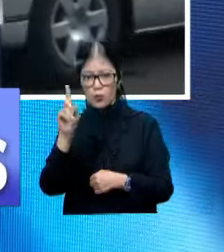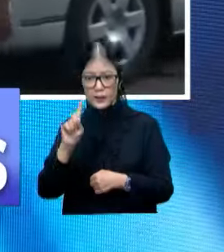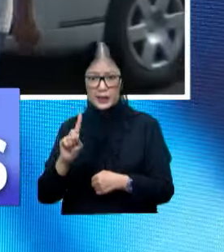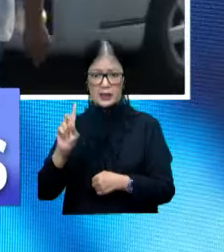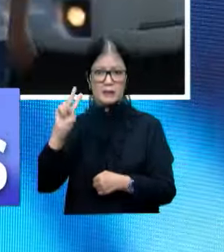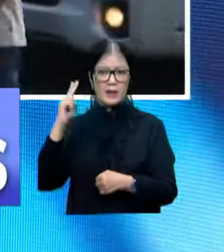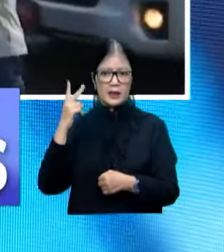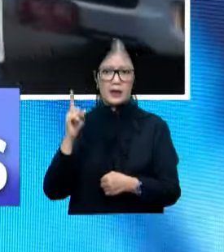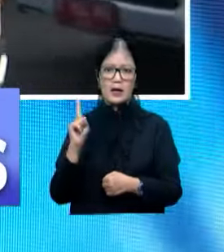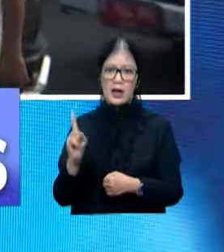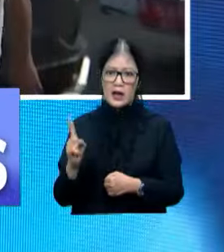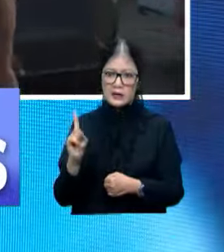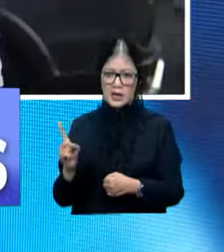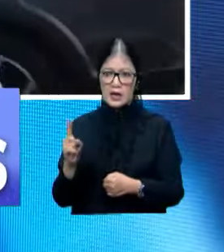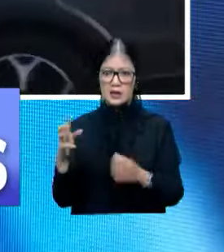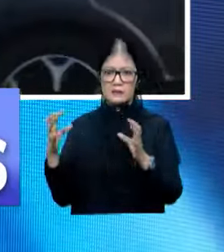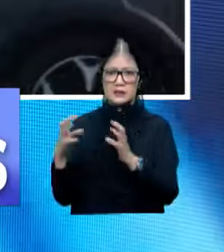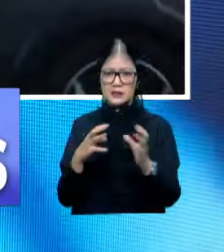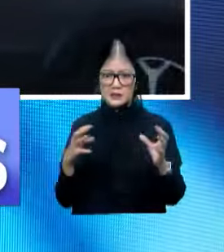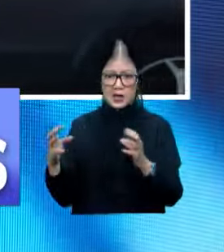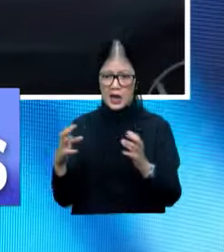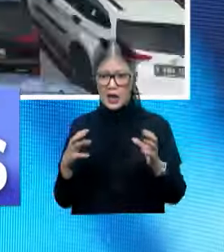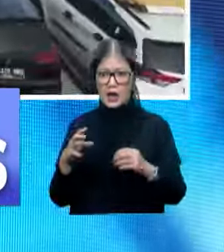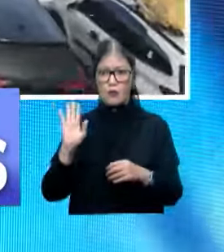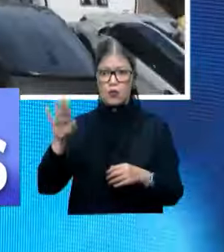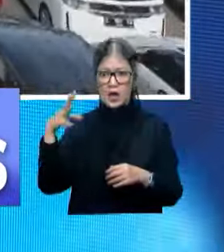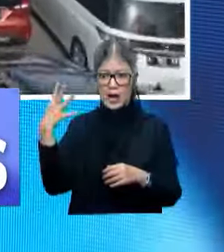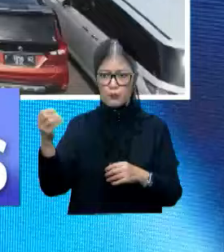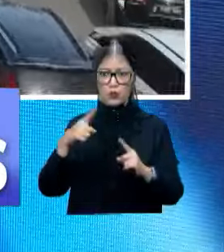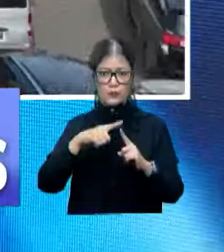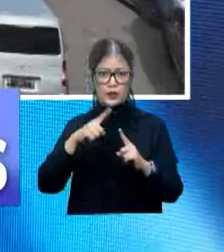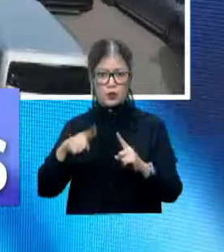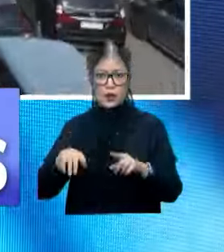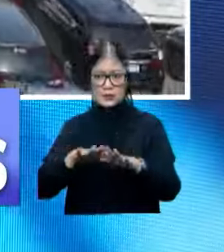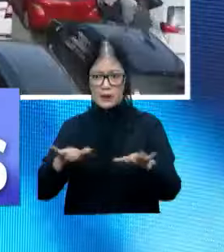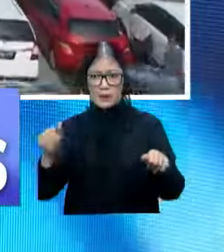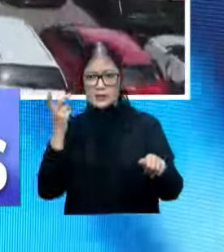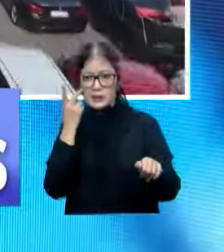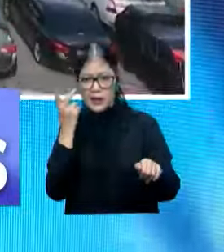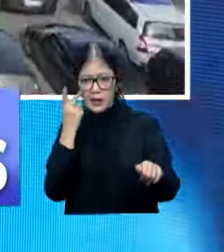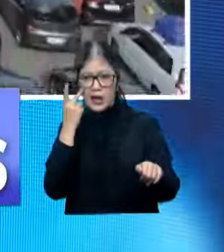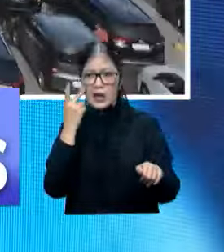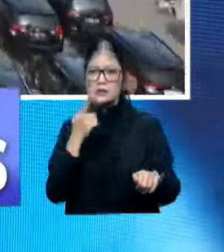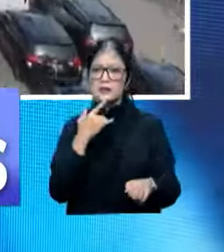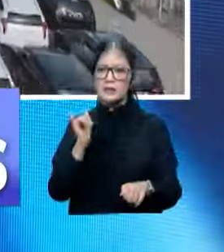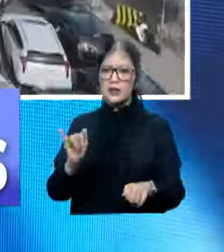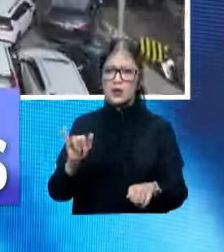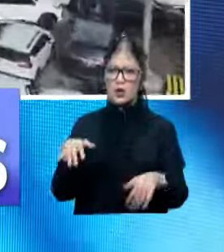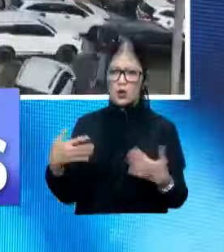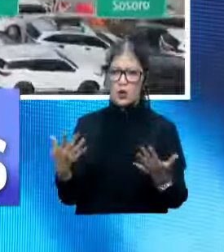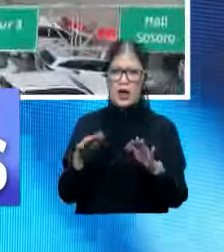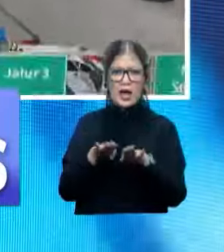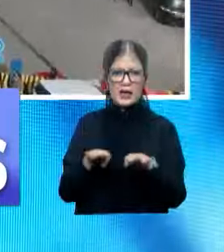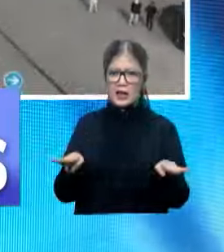atau juga bersih tegang antara pemudik dan juga petugas keamanan yang berjaga karena adanya ketidakadilan yang dirasakan oleh para pemudik